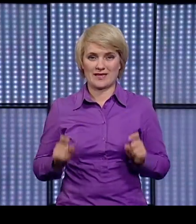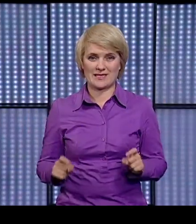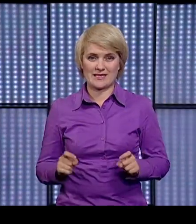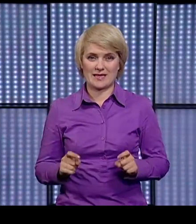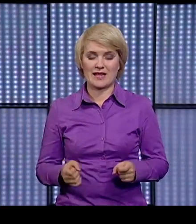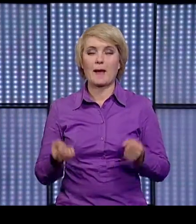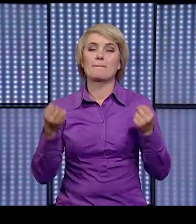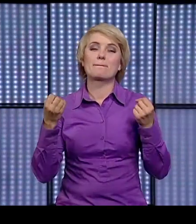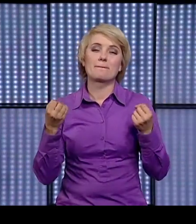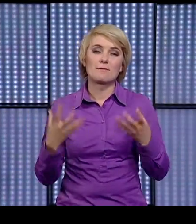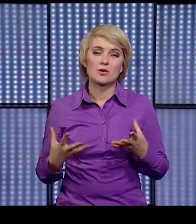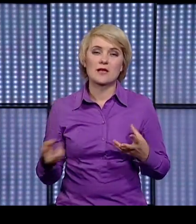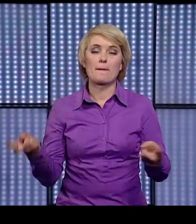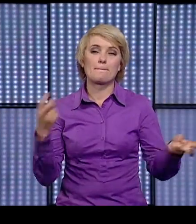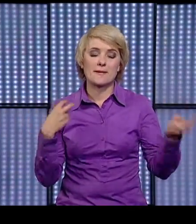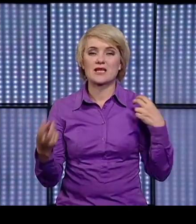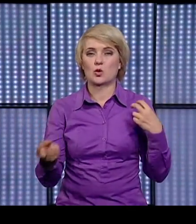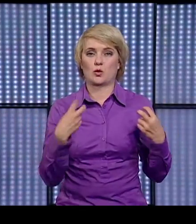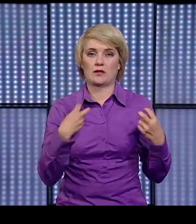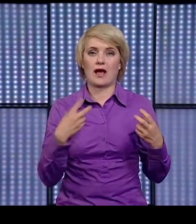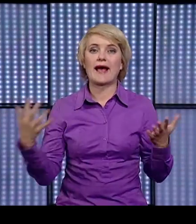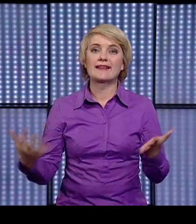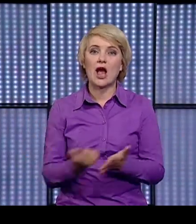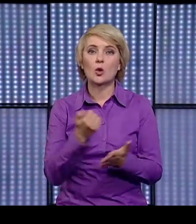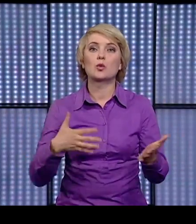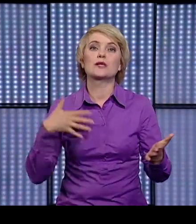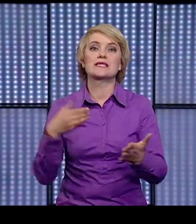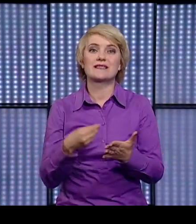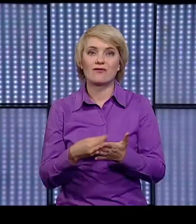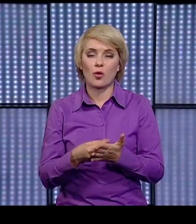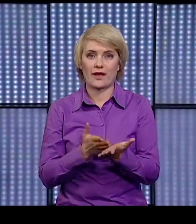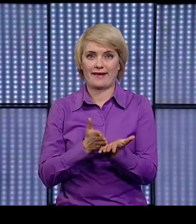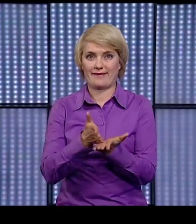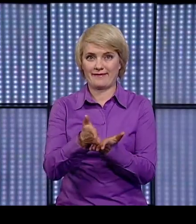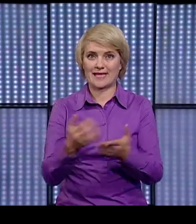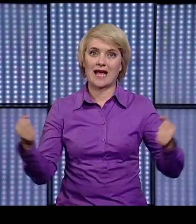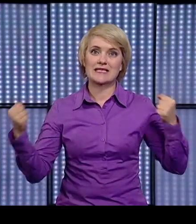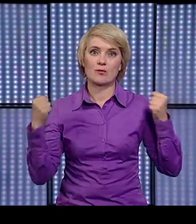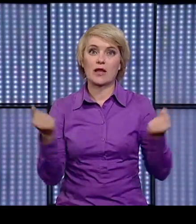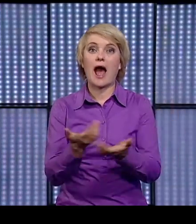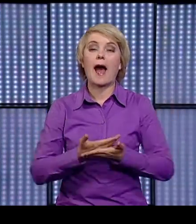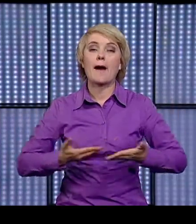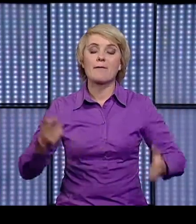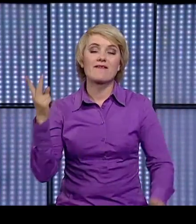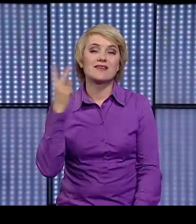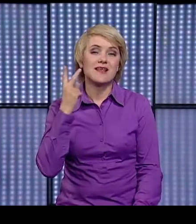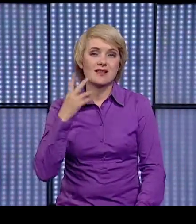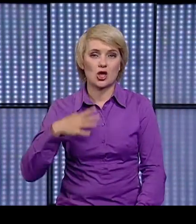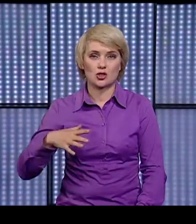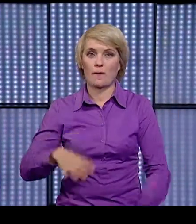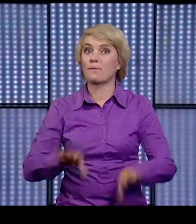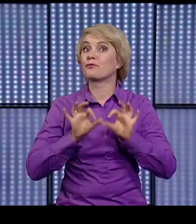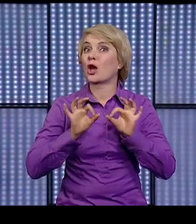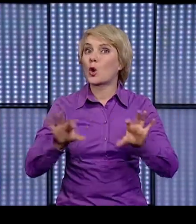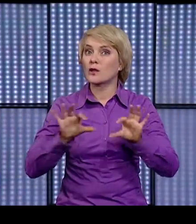просто они придут и найдут свой вид спорта. а ми їх завжди чекаємо. Розповів